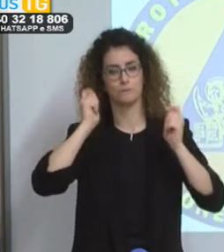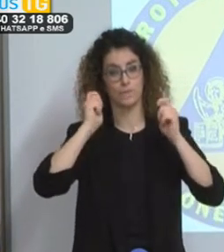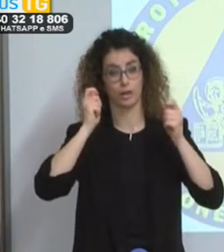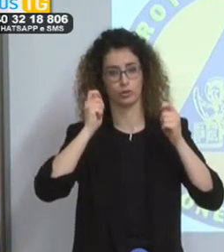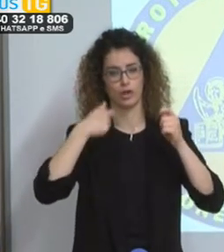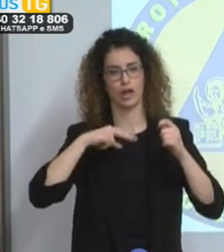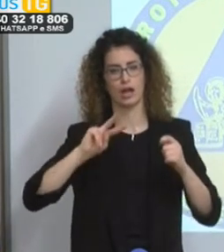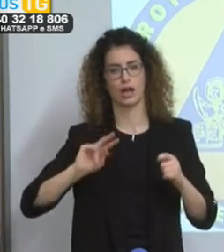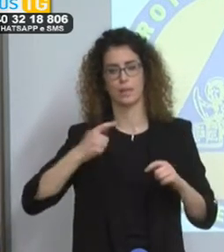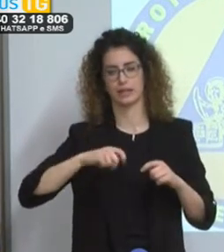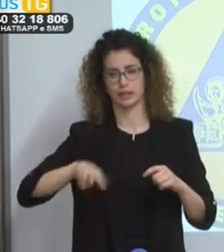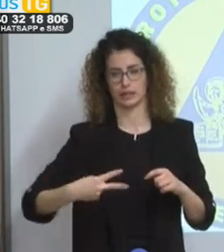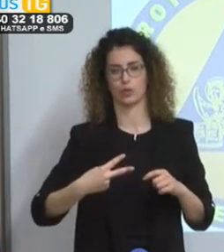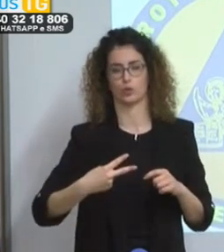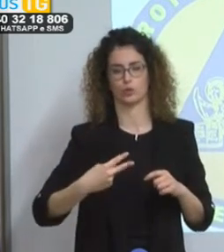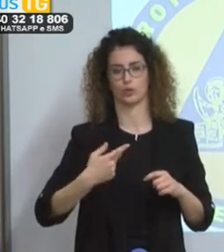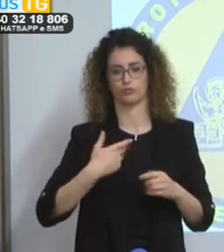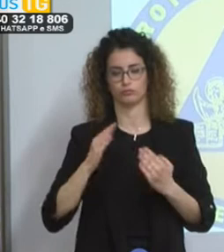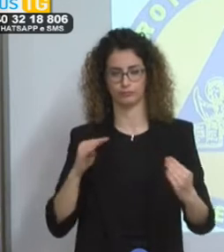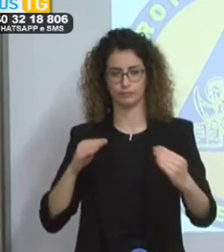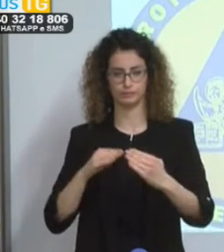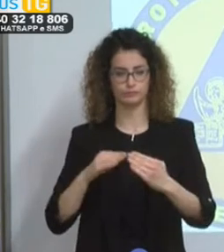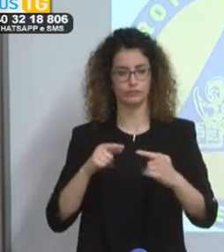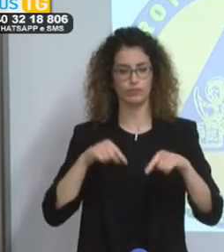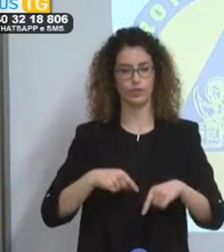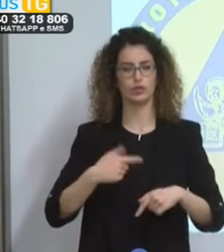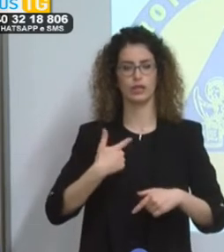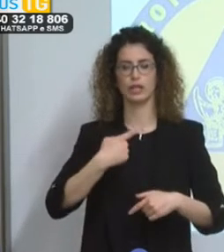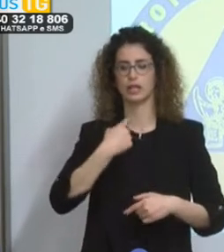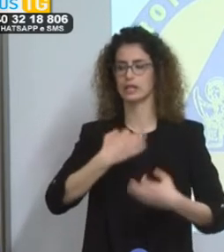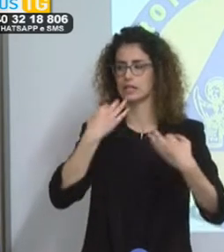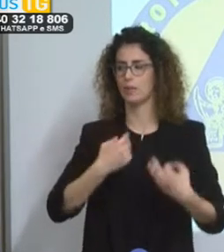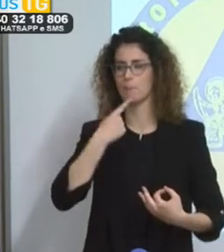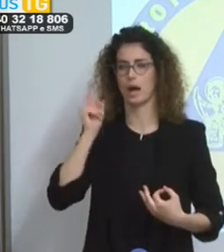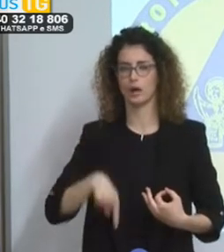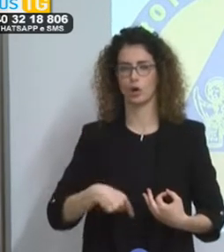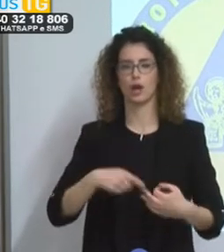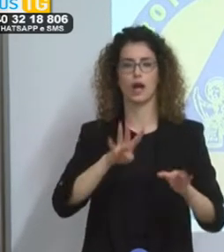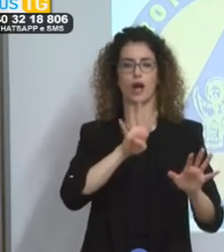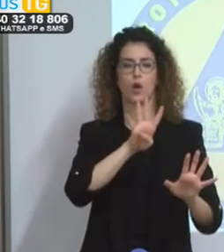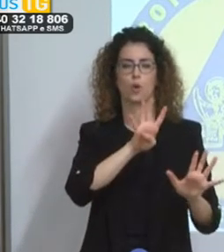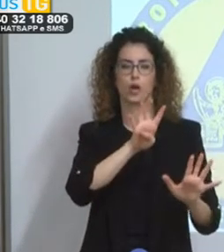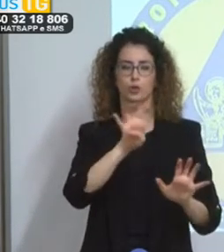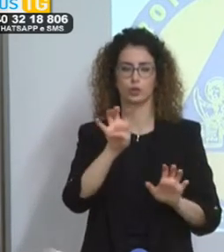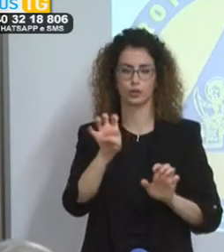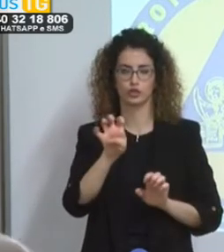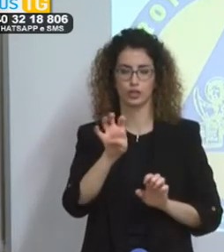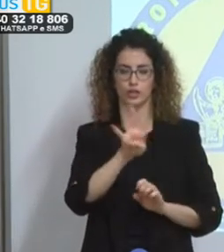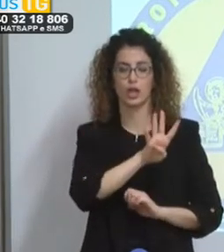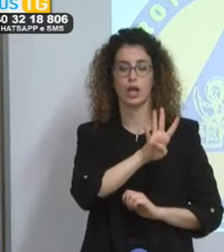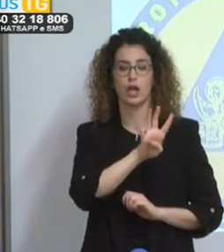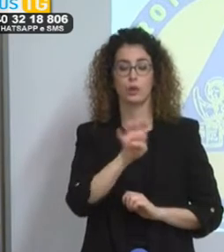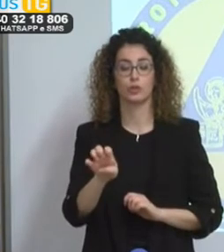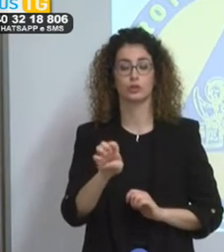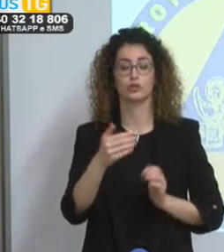nodi, però oggi promettere 400 milioni sul tavolo che non abbiamo per fare un'infrastruttura, la